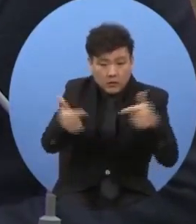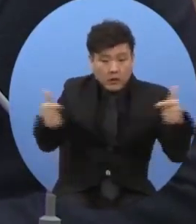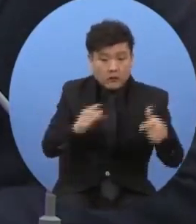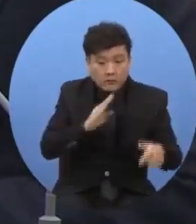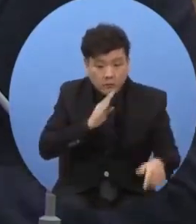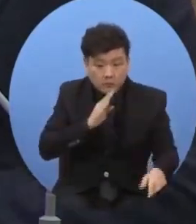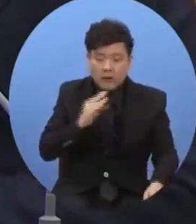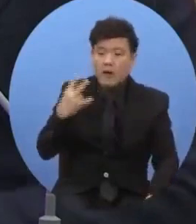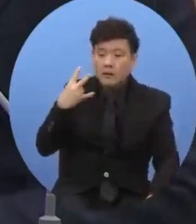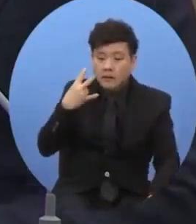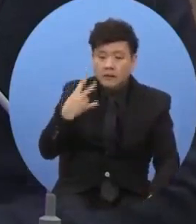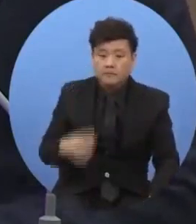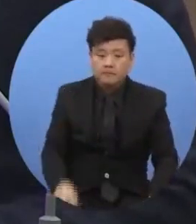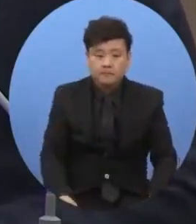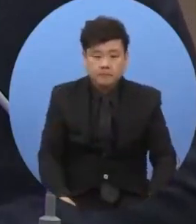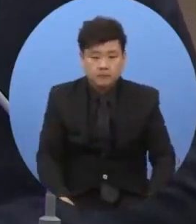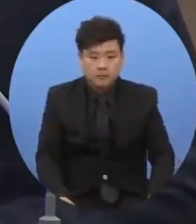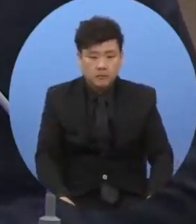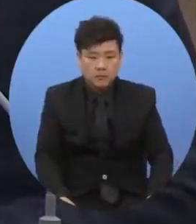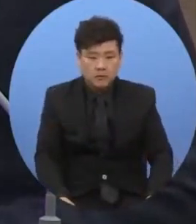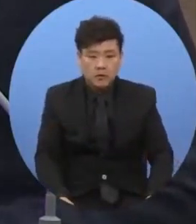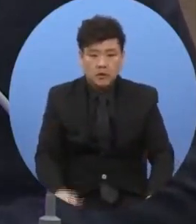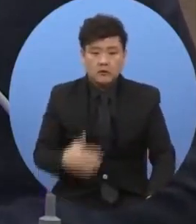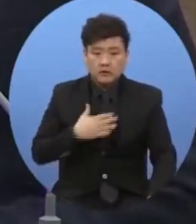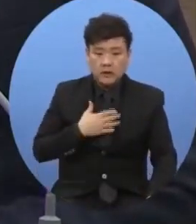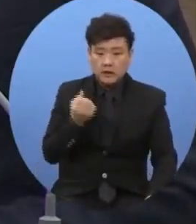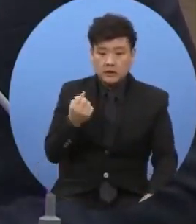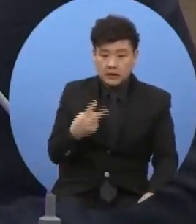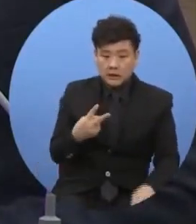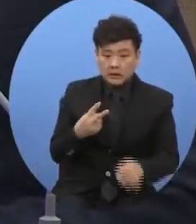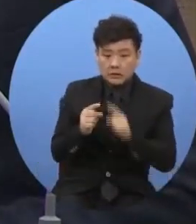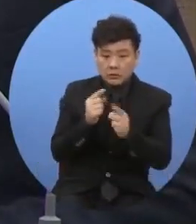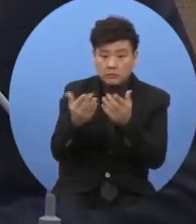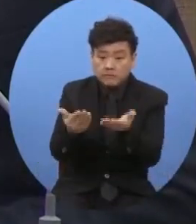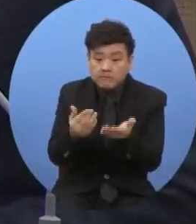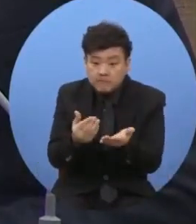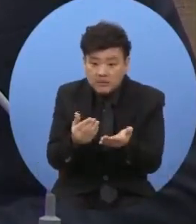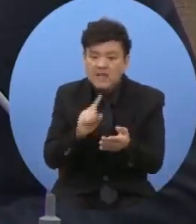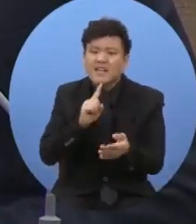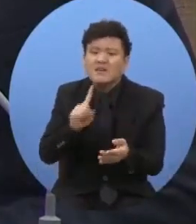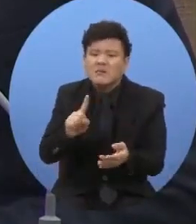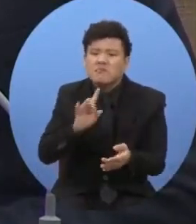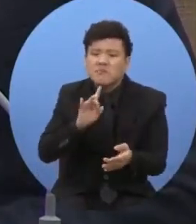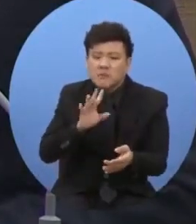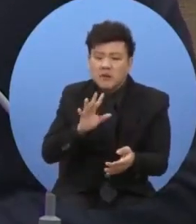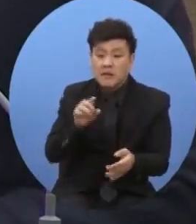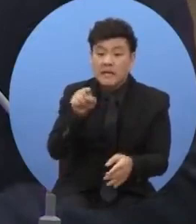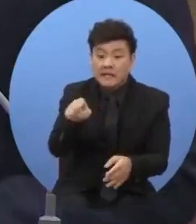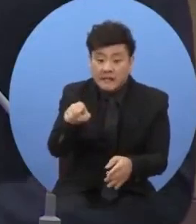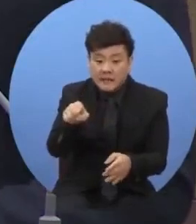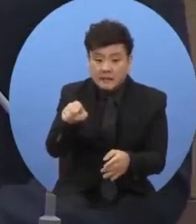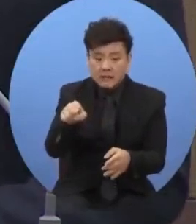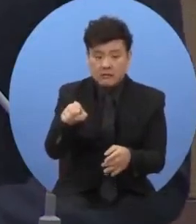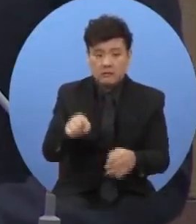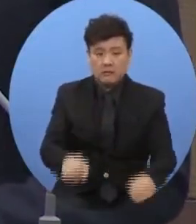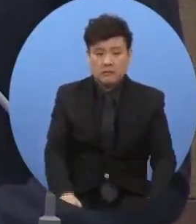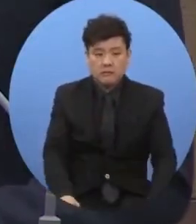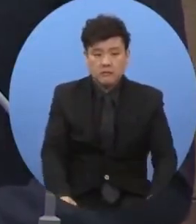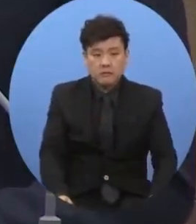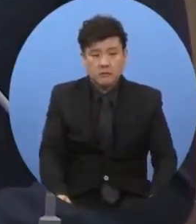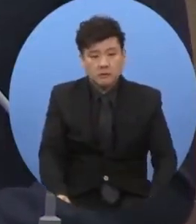갈게 그렇습니다. 아니니까요. 아까 이제 제가 여기서 한 교육감님도 말씀만 더 드려도 될까요? 1분만. 그러니까 바로 그 지점에서 저는,